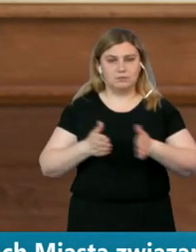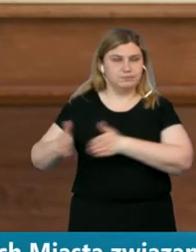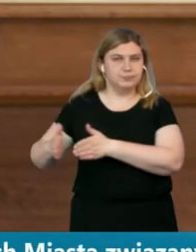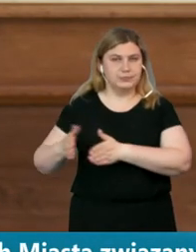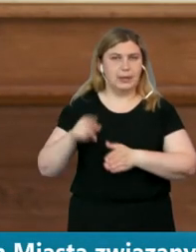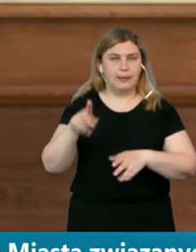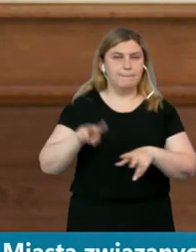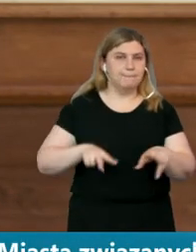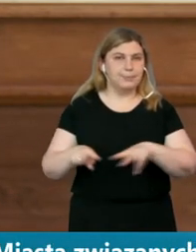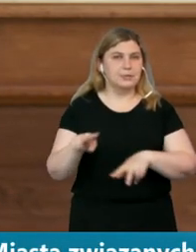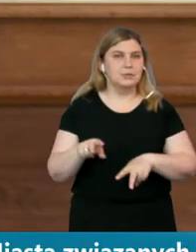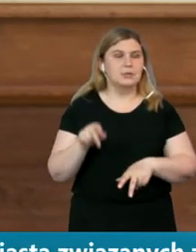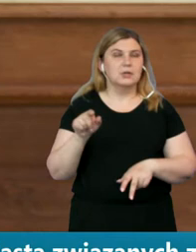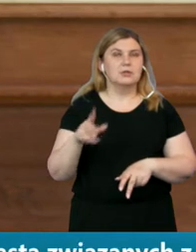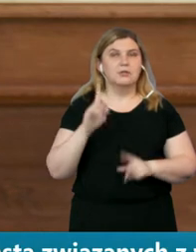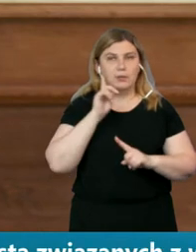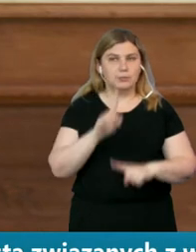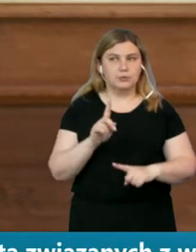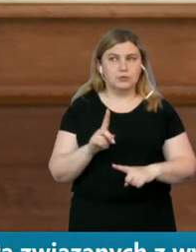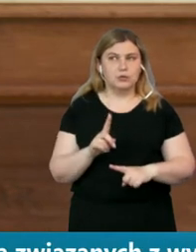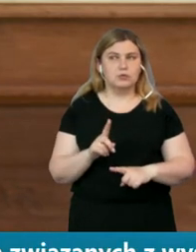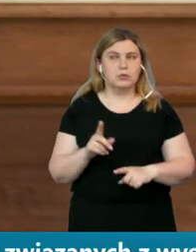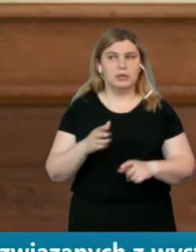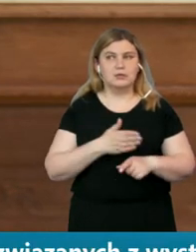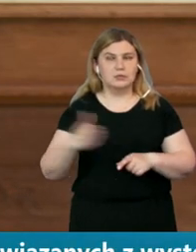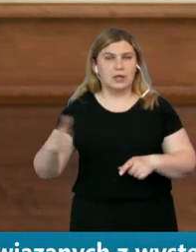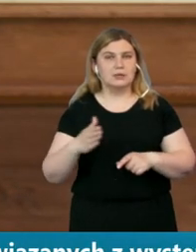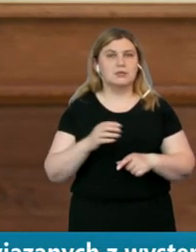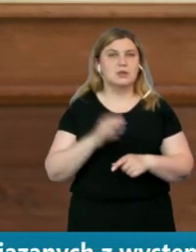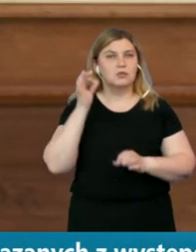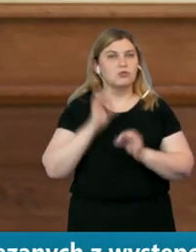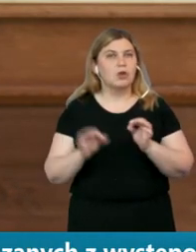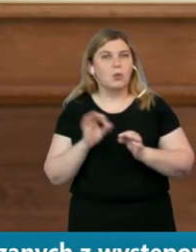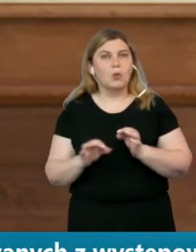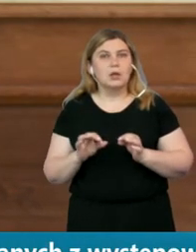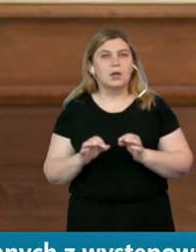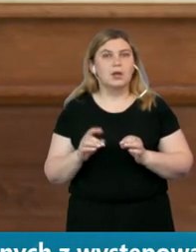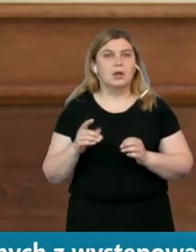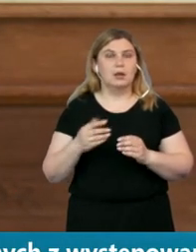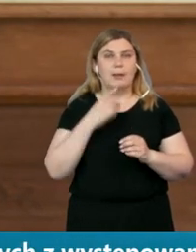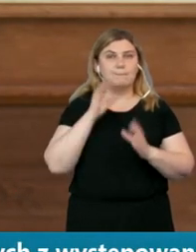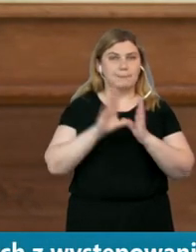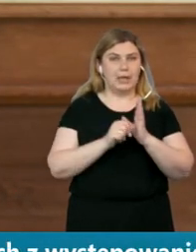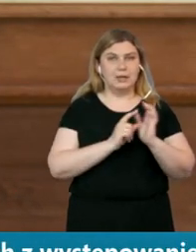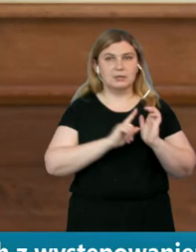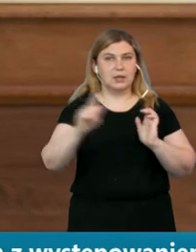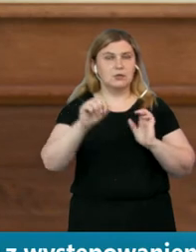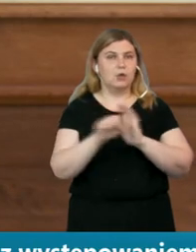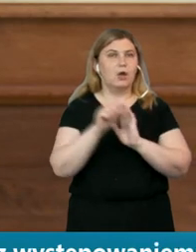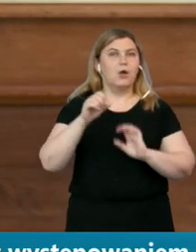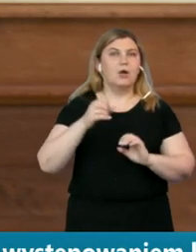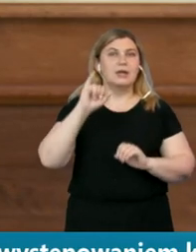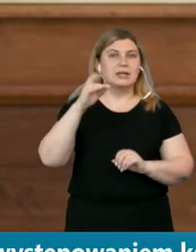pasów, tak aby rzeczywiście ten zjazd, szczególnie od strony miasta w kierunku obiektu IKEA, a